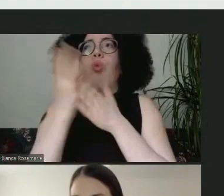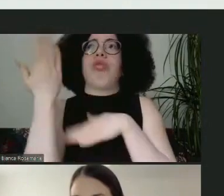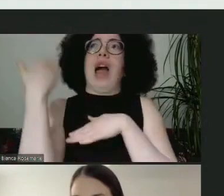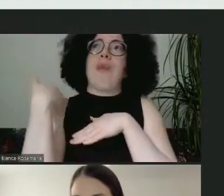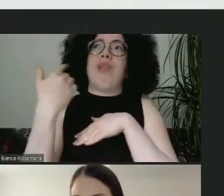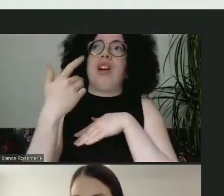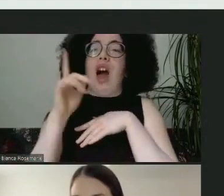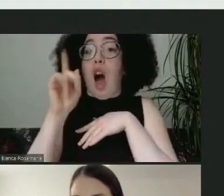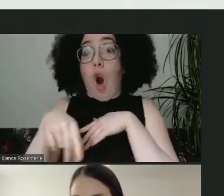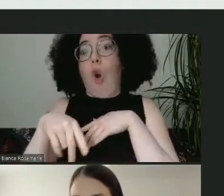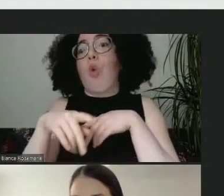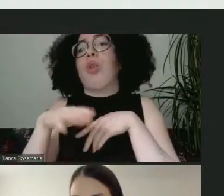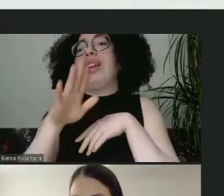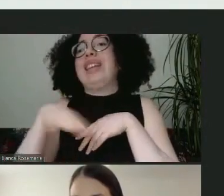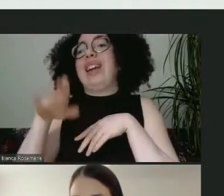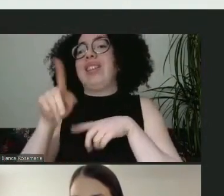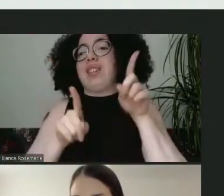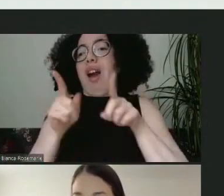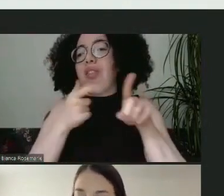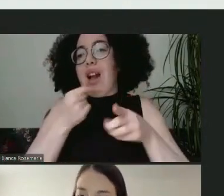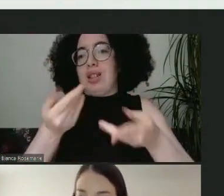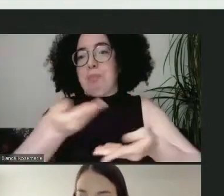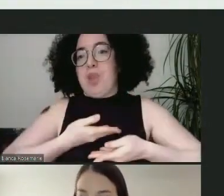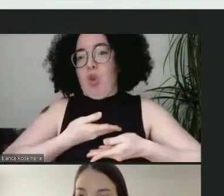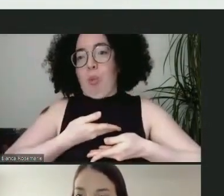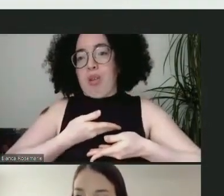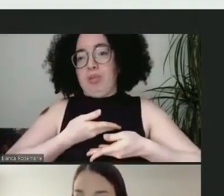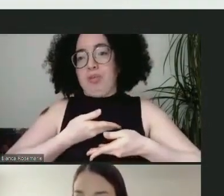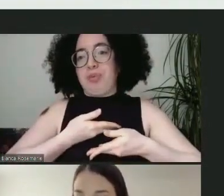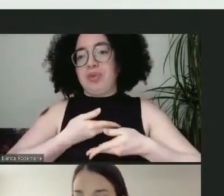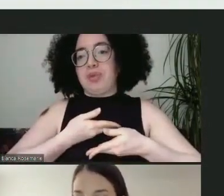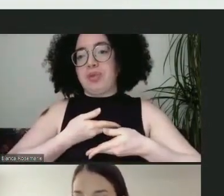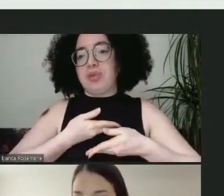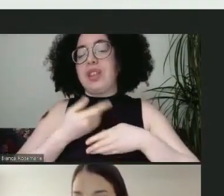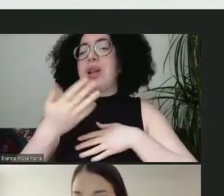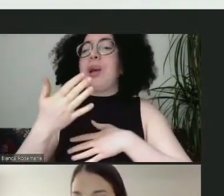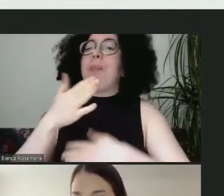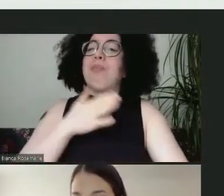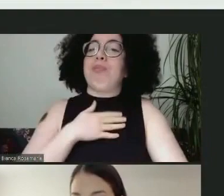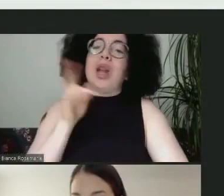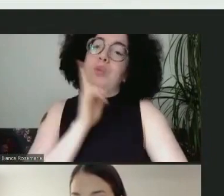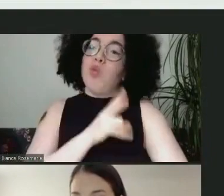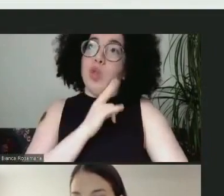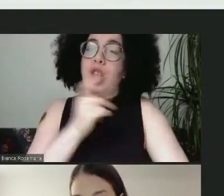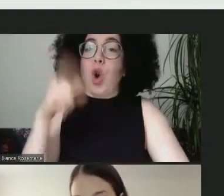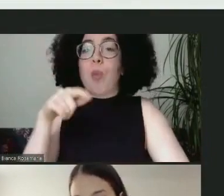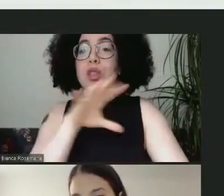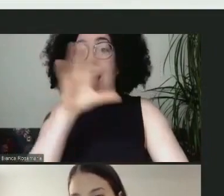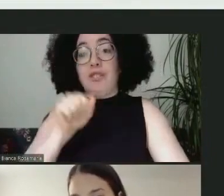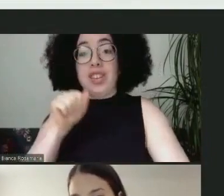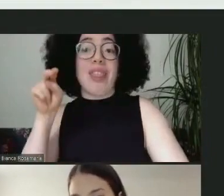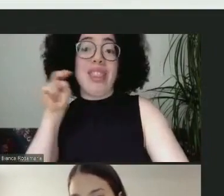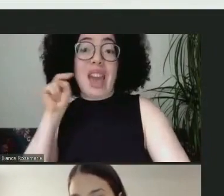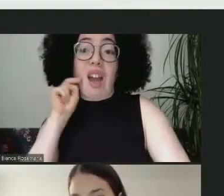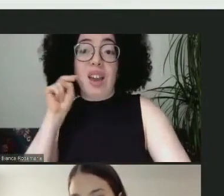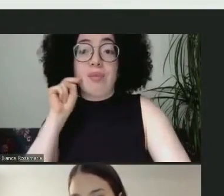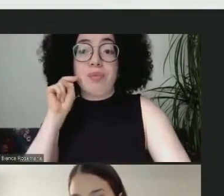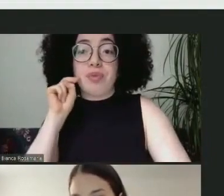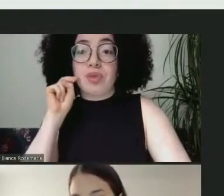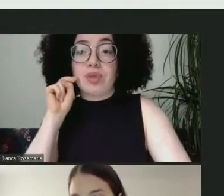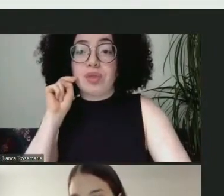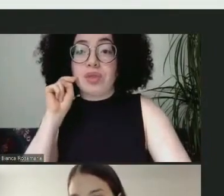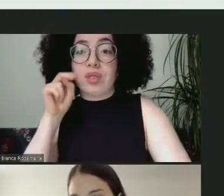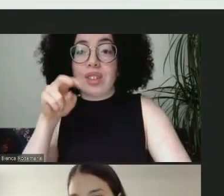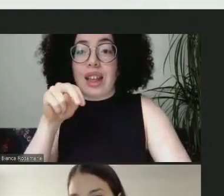Also bei mir war es so, bei Vitiligo war es so, dass das auch im Kindergartenalter hat das auch angefangen. Das heißt, meine